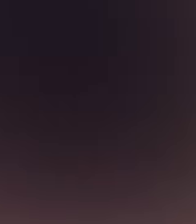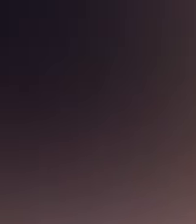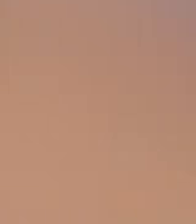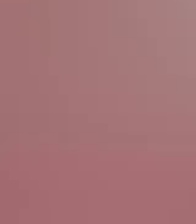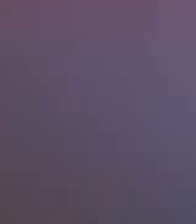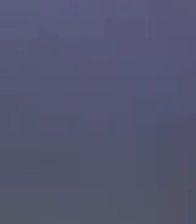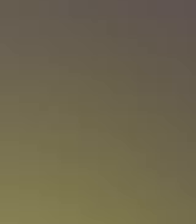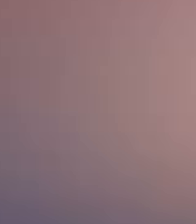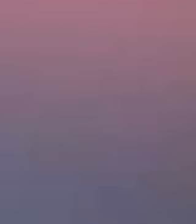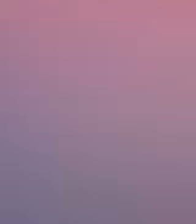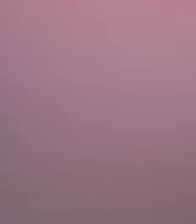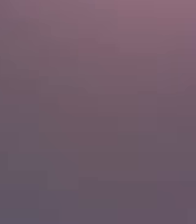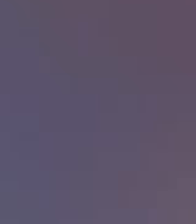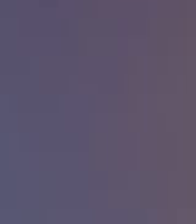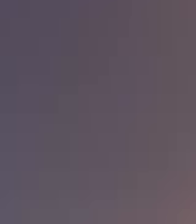Yeah.